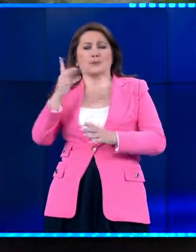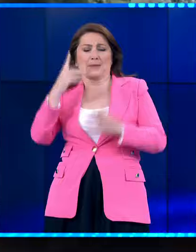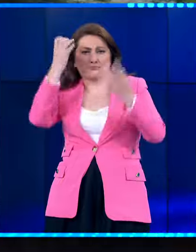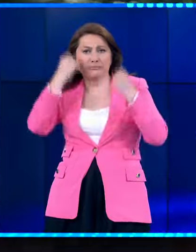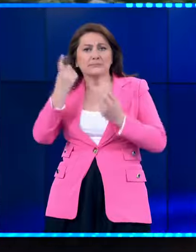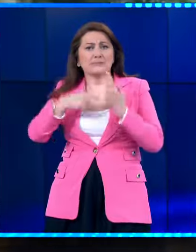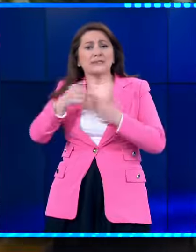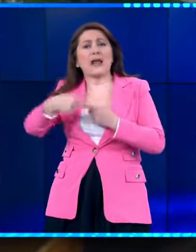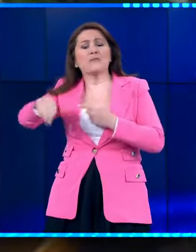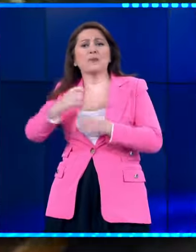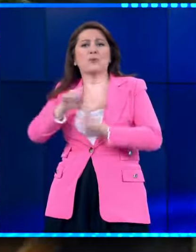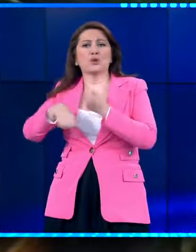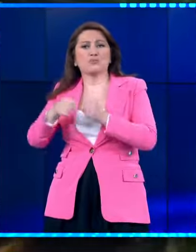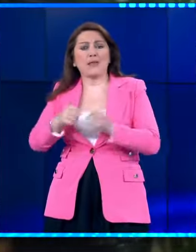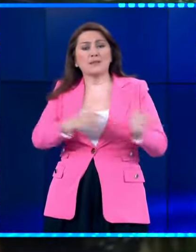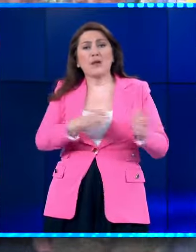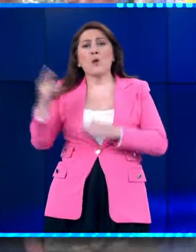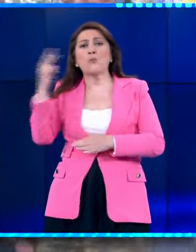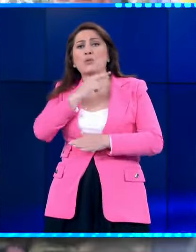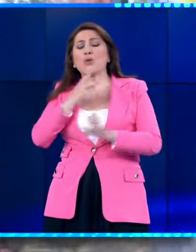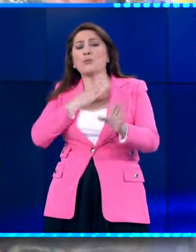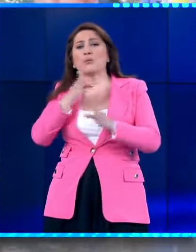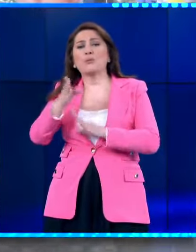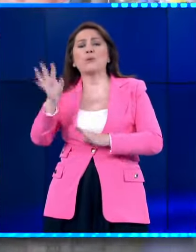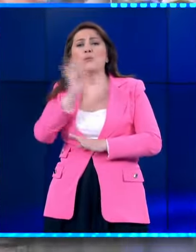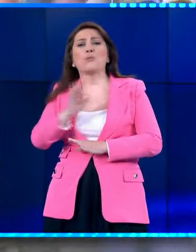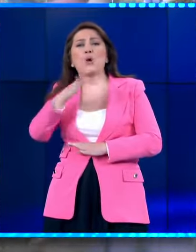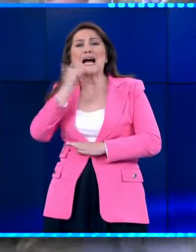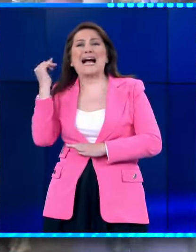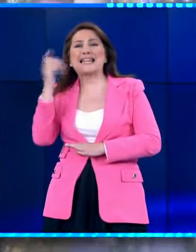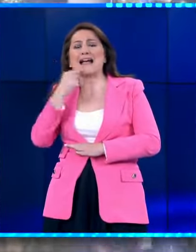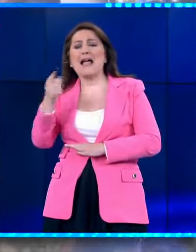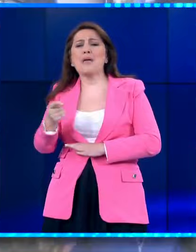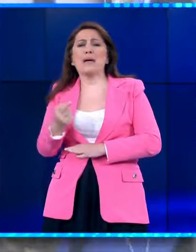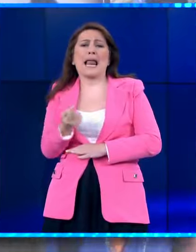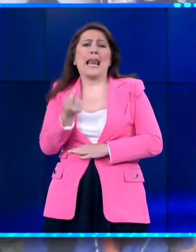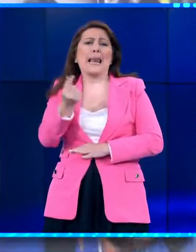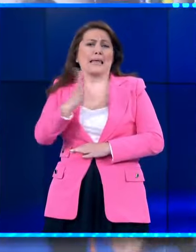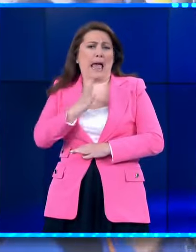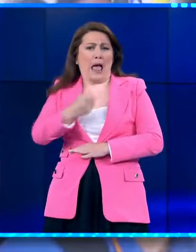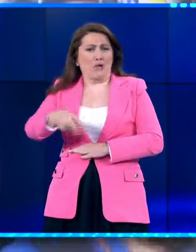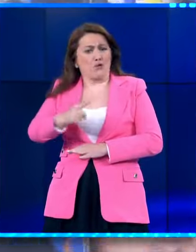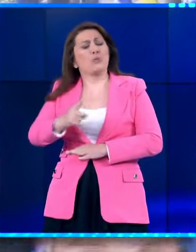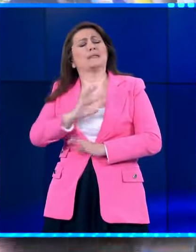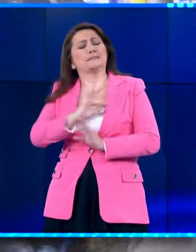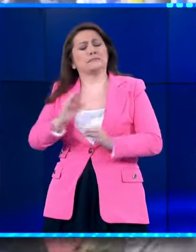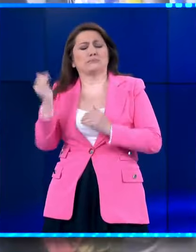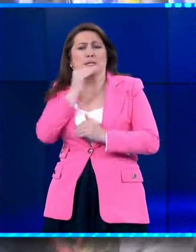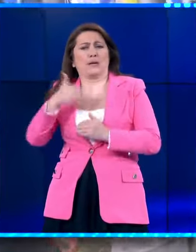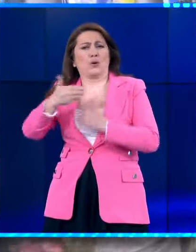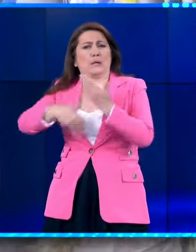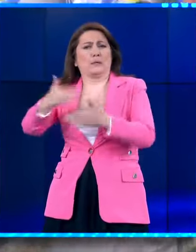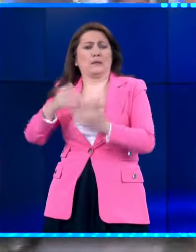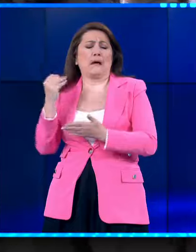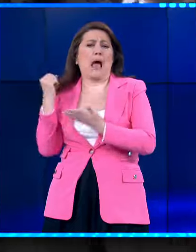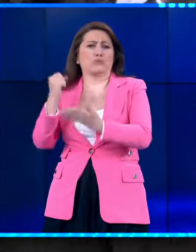σήμερα τη θεία λειτουργία ο Πρωθυπουργός και διαβεβαίωσε ότι οι λίγοι, όπως είπε, που επλήγησαν από τις φωτιές θα αποζημιωθούν γρήγορα. Με ανάρτησή του